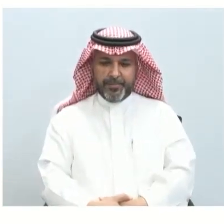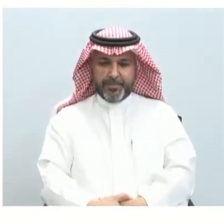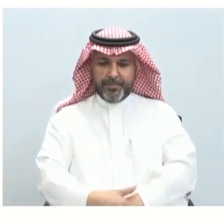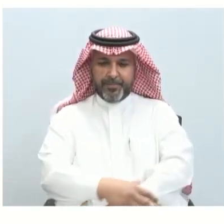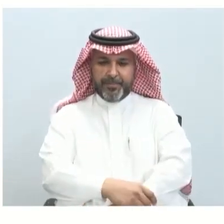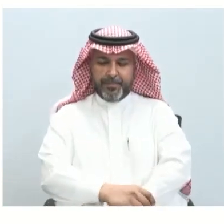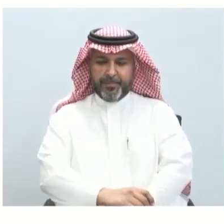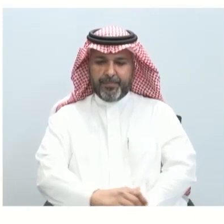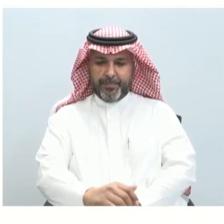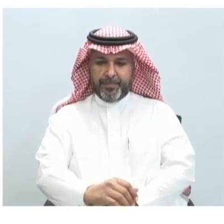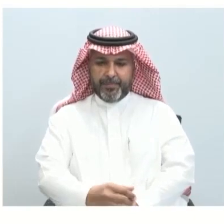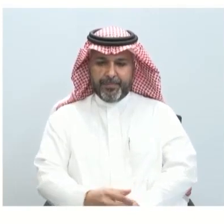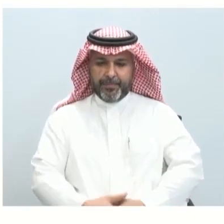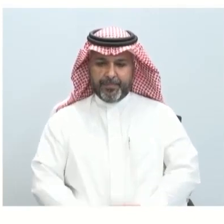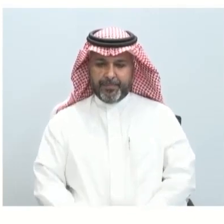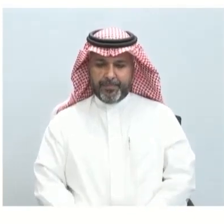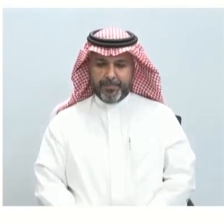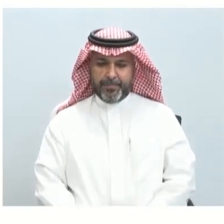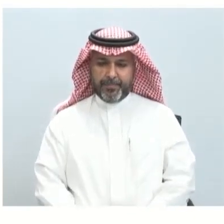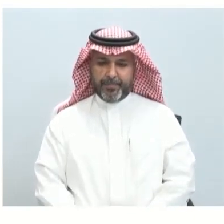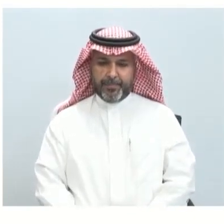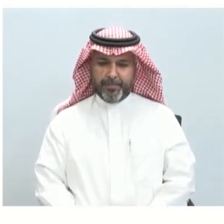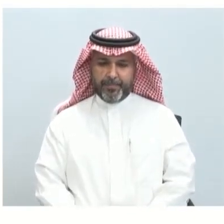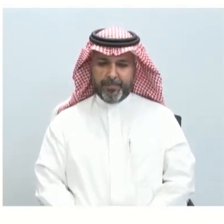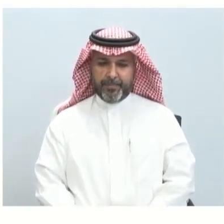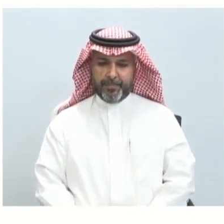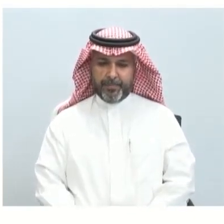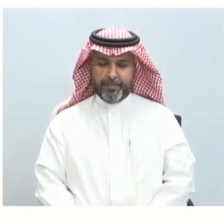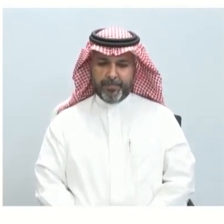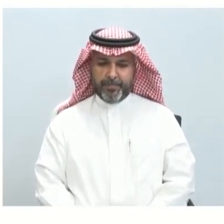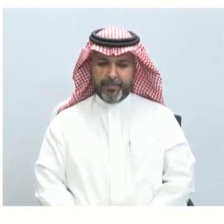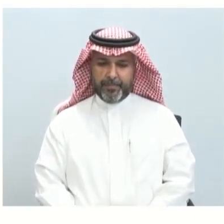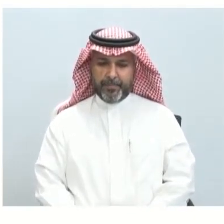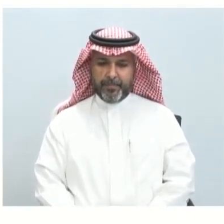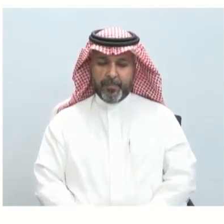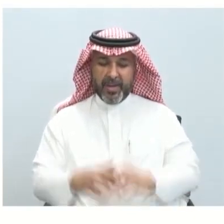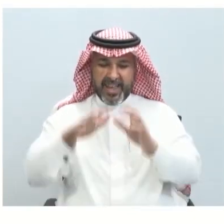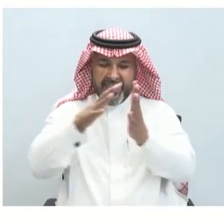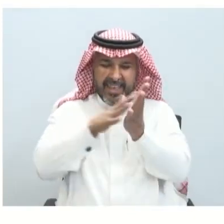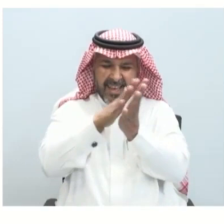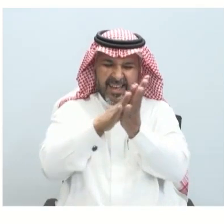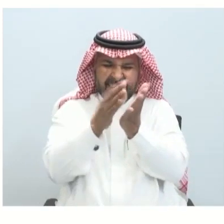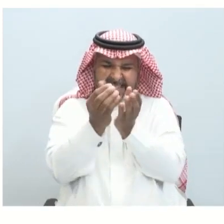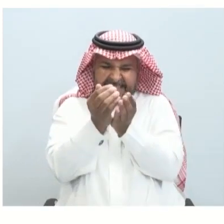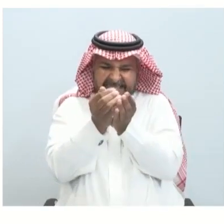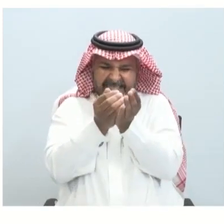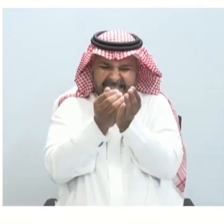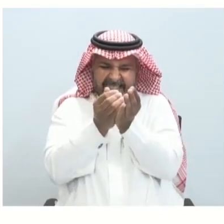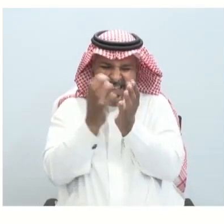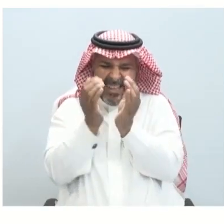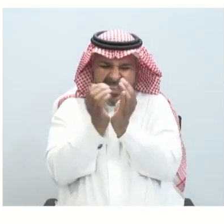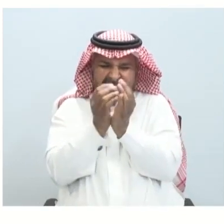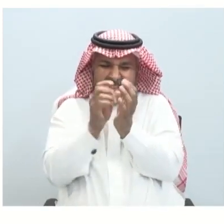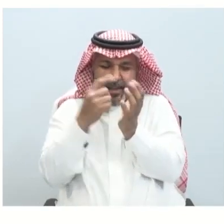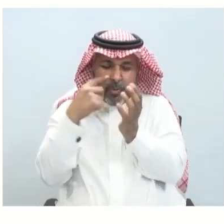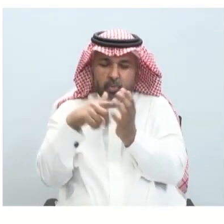في السؤال السادس ما الذي يتاثر عندما يكون للخليه مساحه سطح صغيره بالنسبه الى حجمها قابليه الاكسجين على انتشار